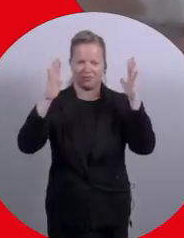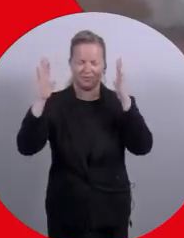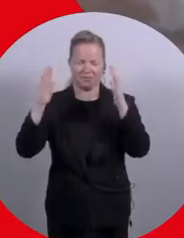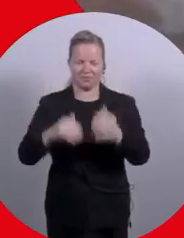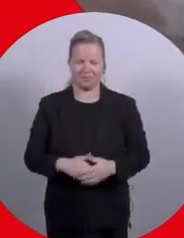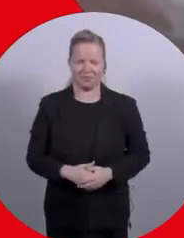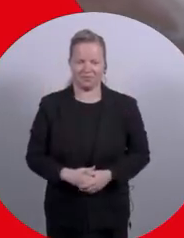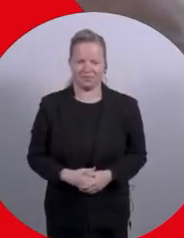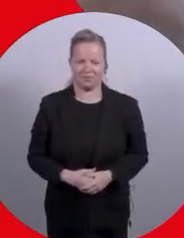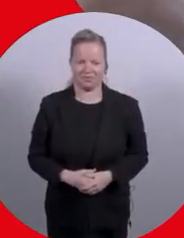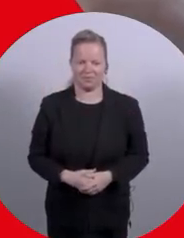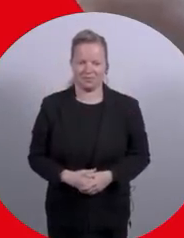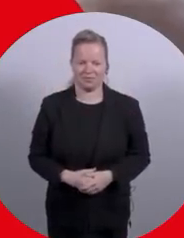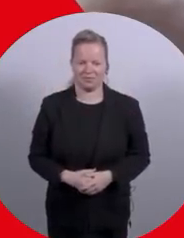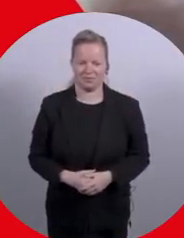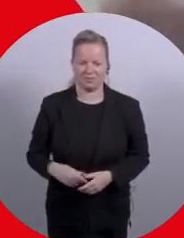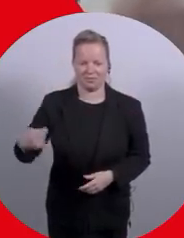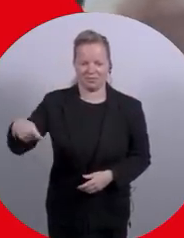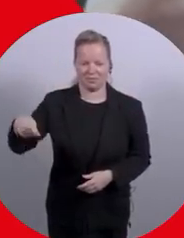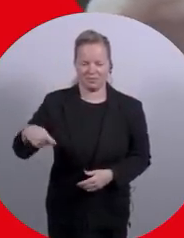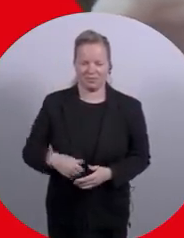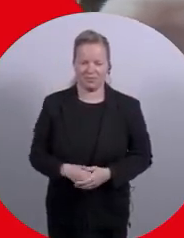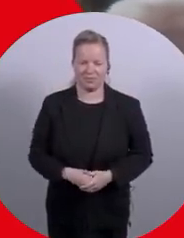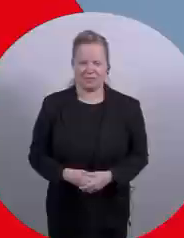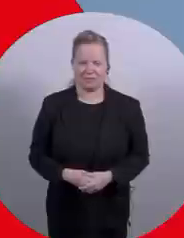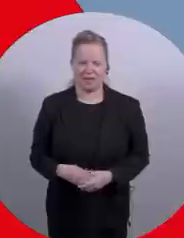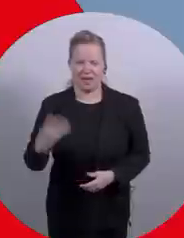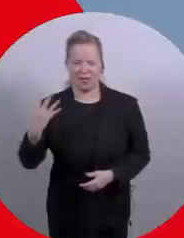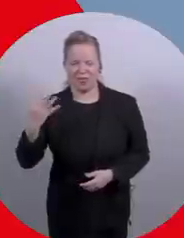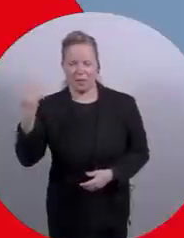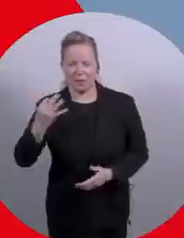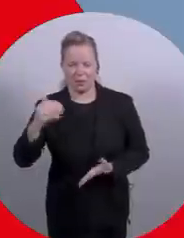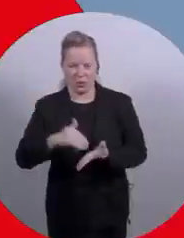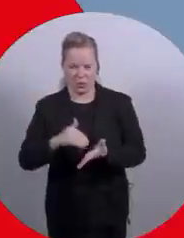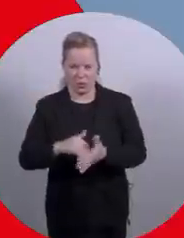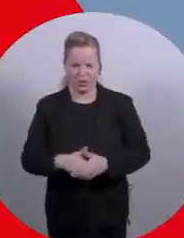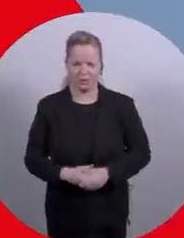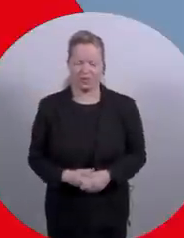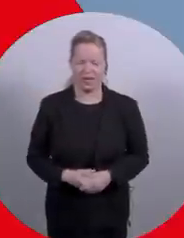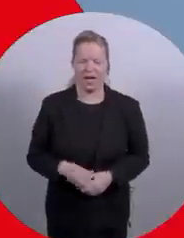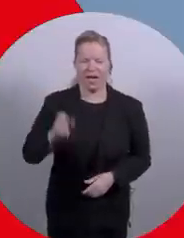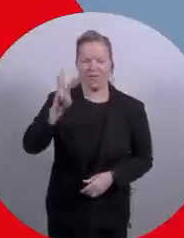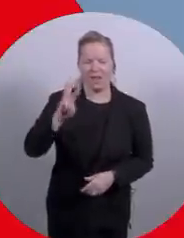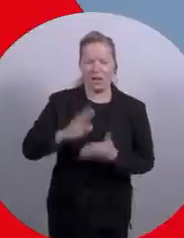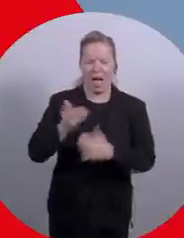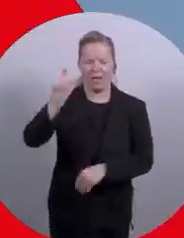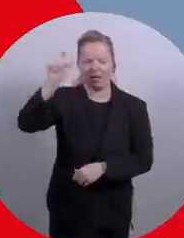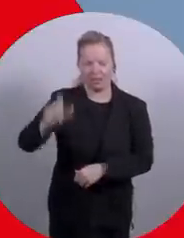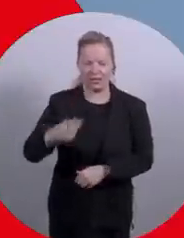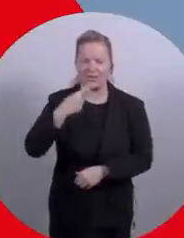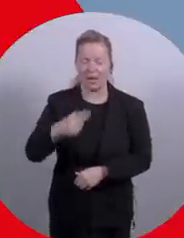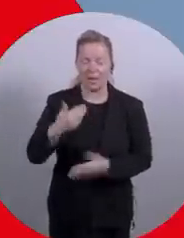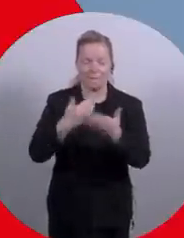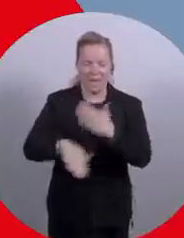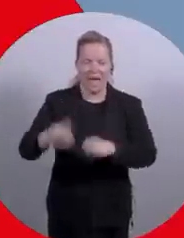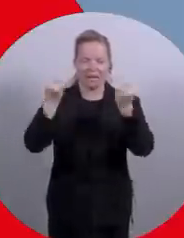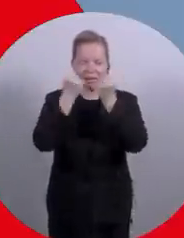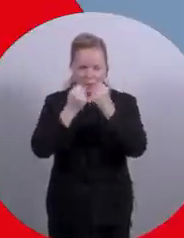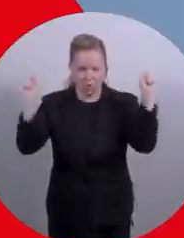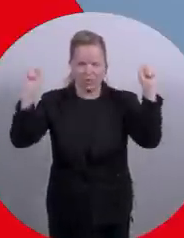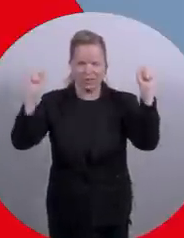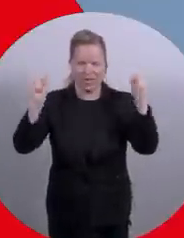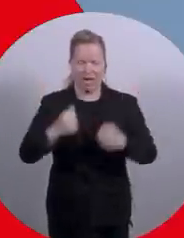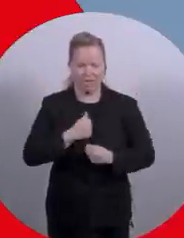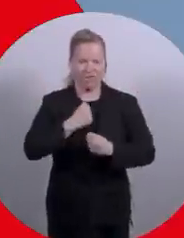bitte Willy Brandt hat er mir gesagt mehr Demokratie wagen und ich sage dazu